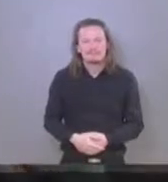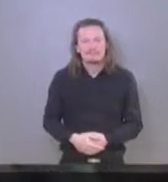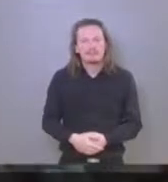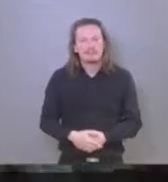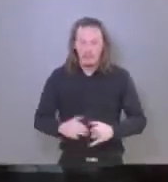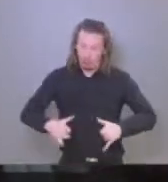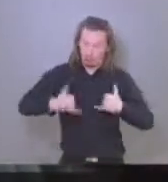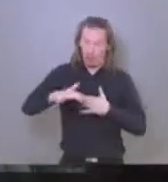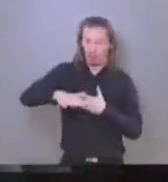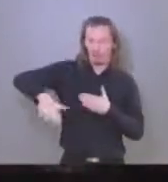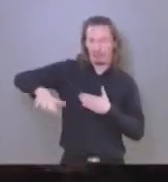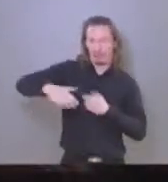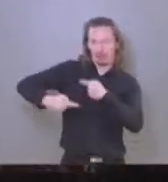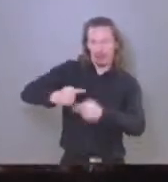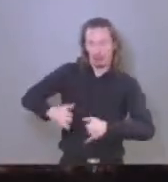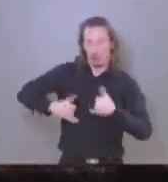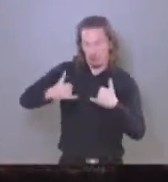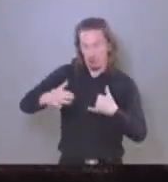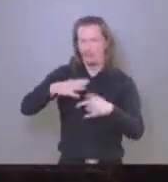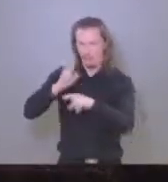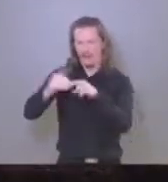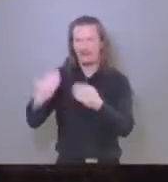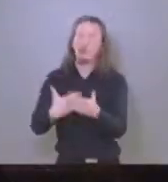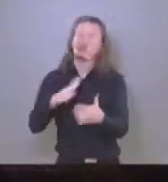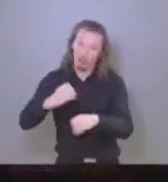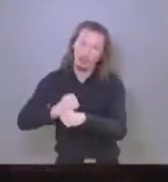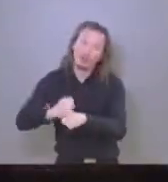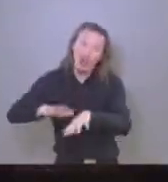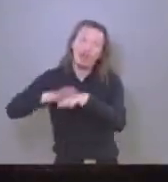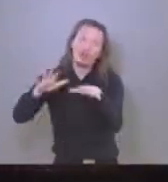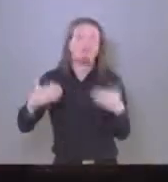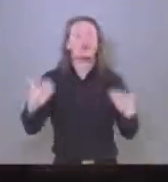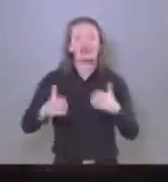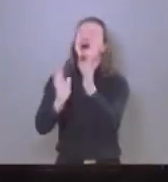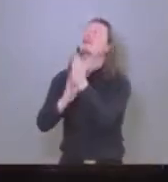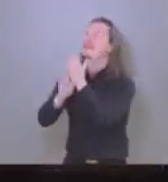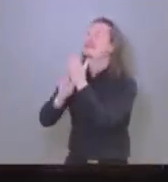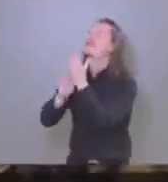jeune génération qui doit faire ça. Il y a du boulot à faire, hein. Pour l'instant, vous applaudissez, mais quand vous y serez, on verra.